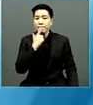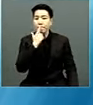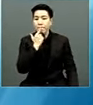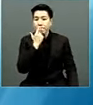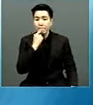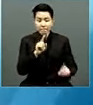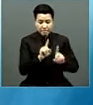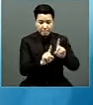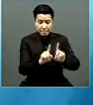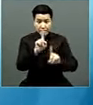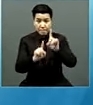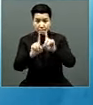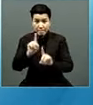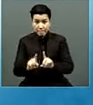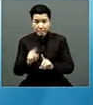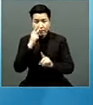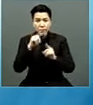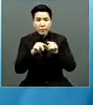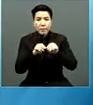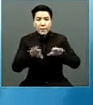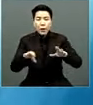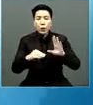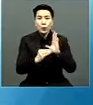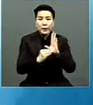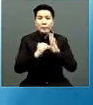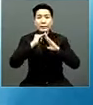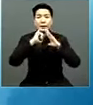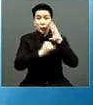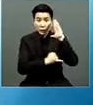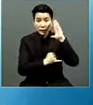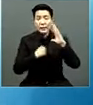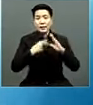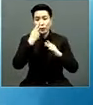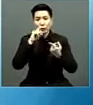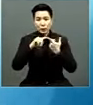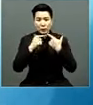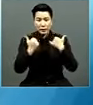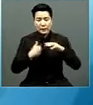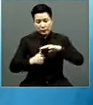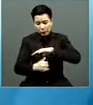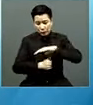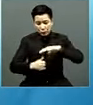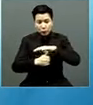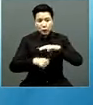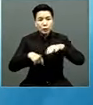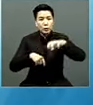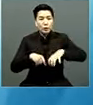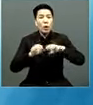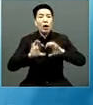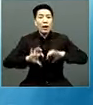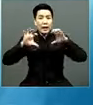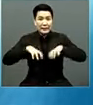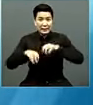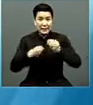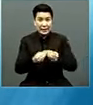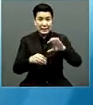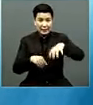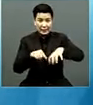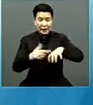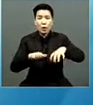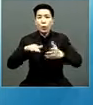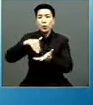จะเป็นการกระจายตัวนี้จะเห็นนะครับว่าจากสเตทควอรันทีนหรือการสถานที่กักกันที่รัฐจัดให้กับ